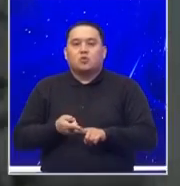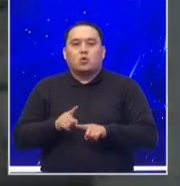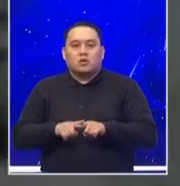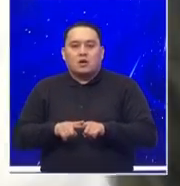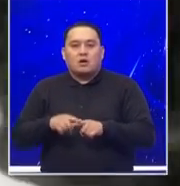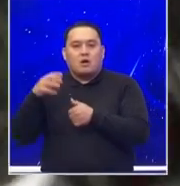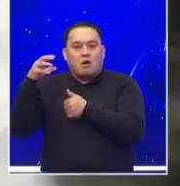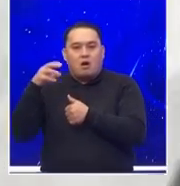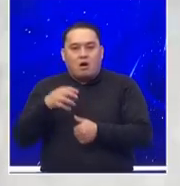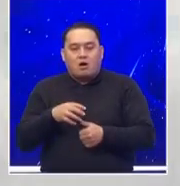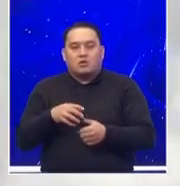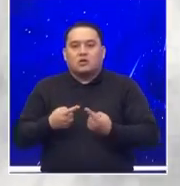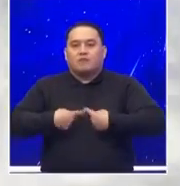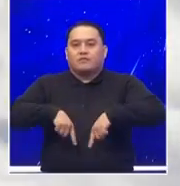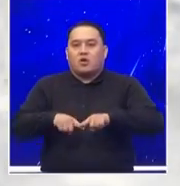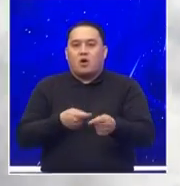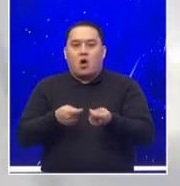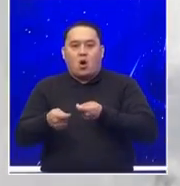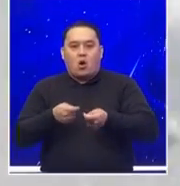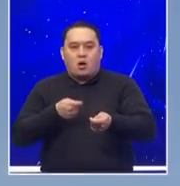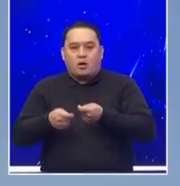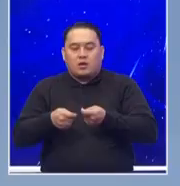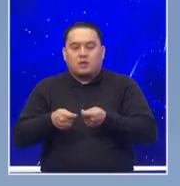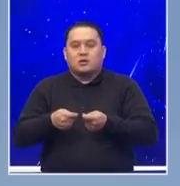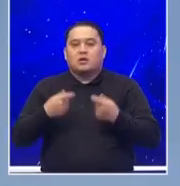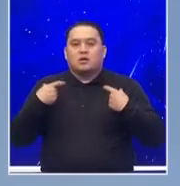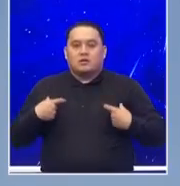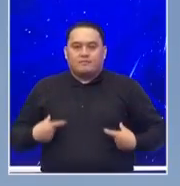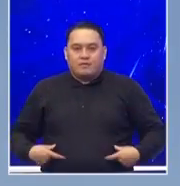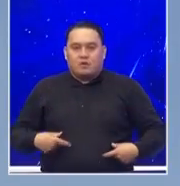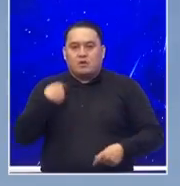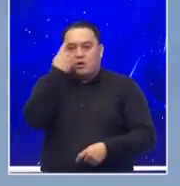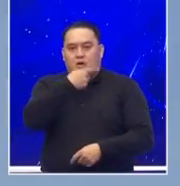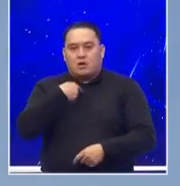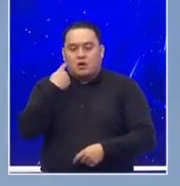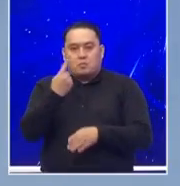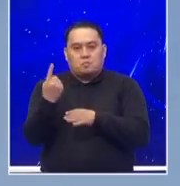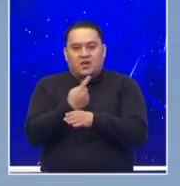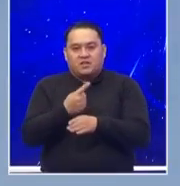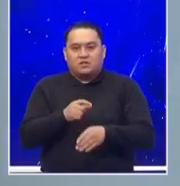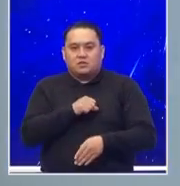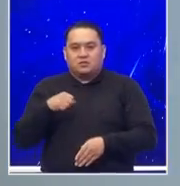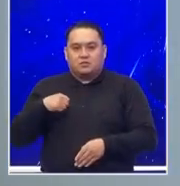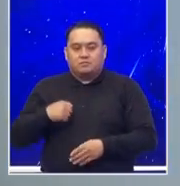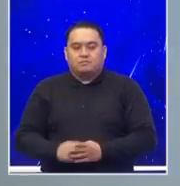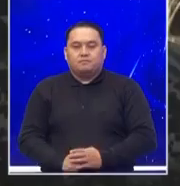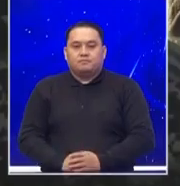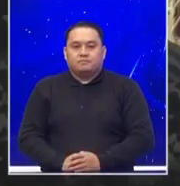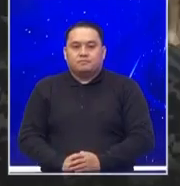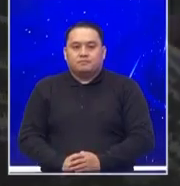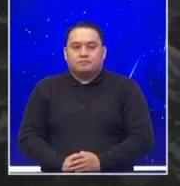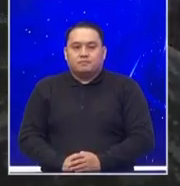әуе десанттық шабуылдау күштерінің командирі генерал-майор Қаныш Әубәкіров тік ұшақтан бірінші болып секірді.